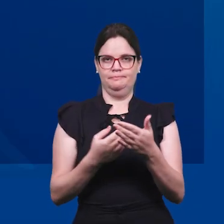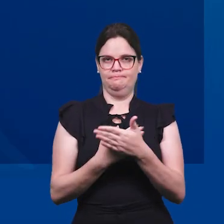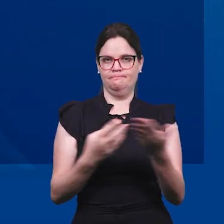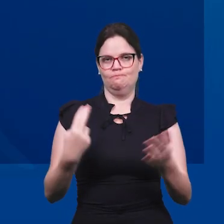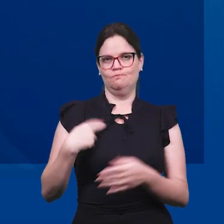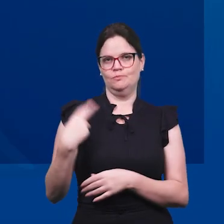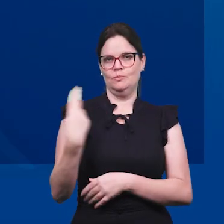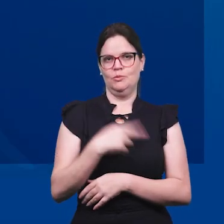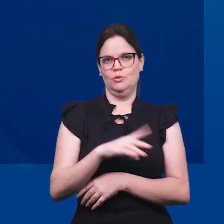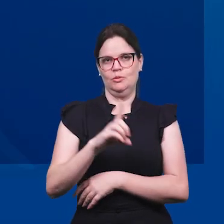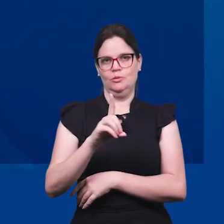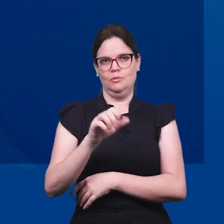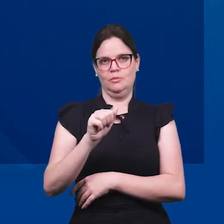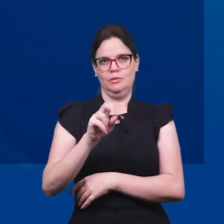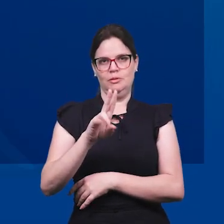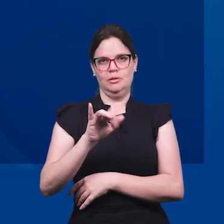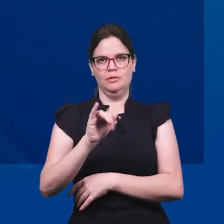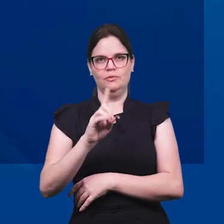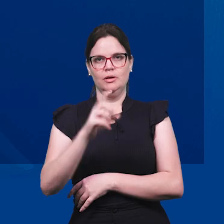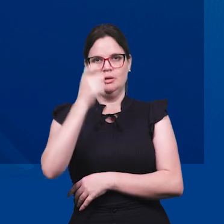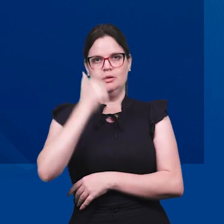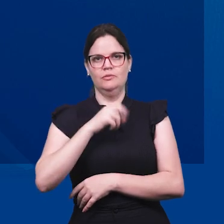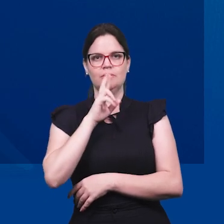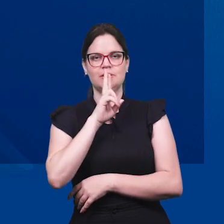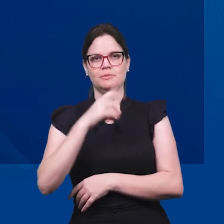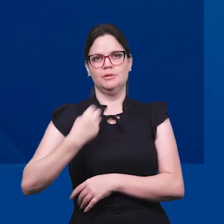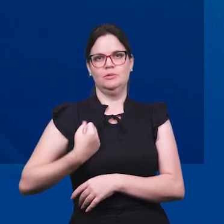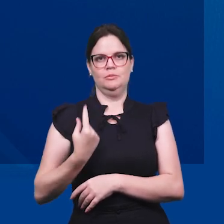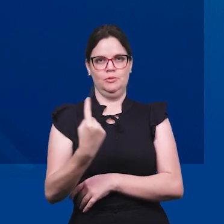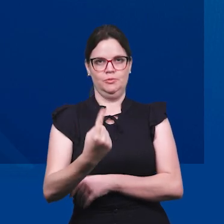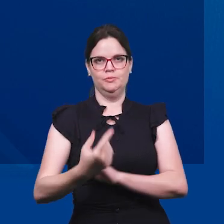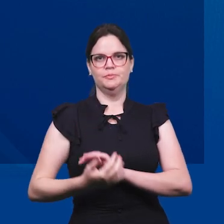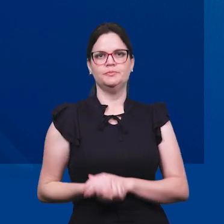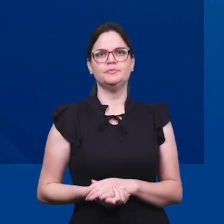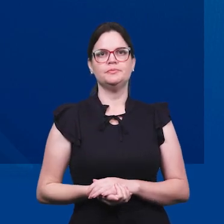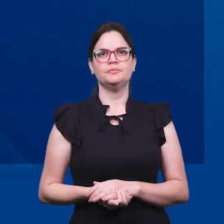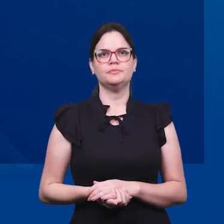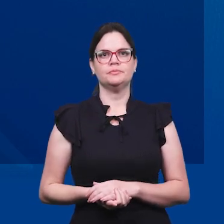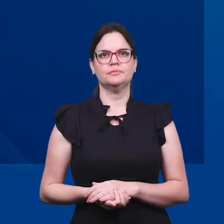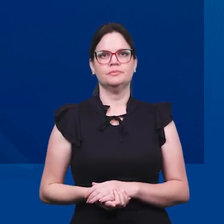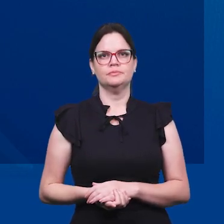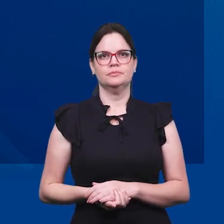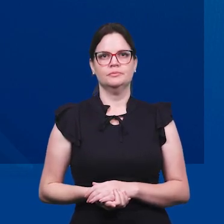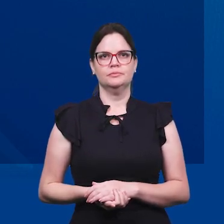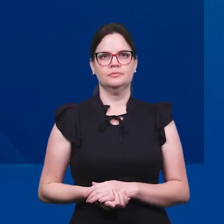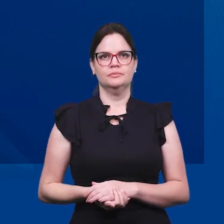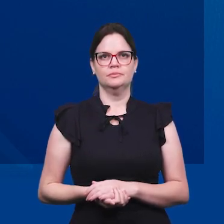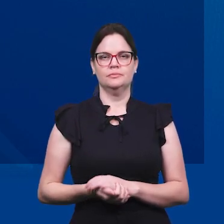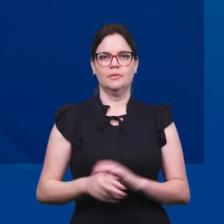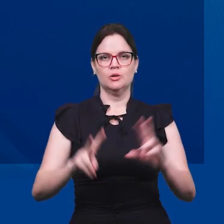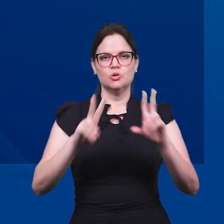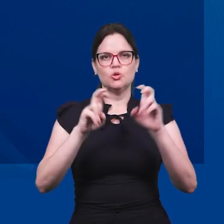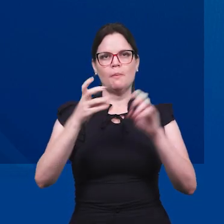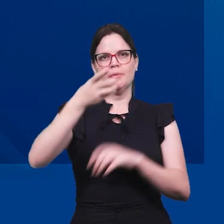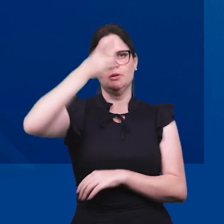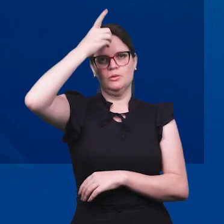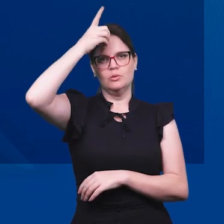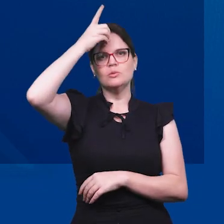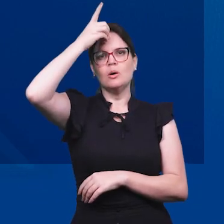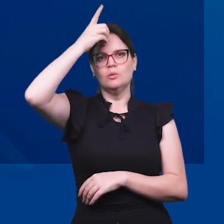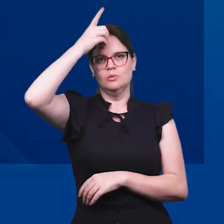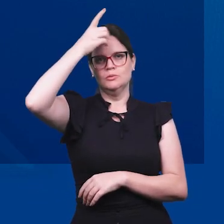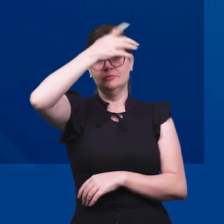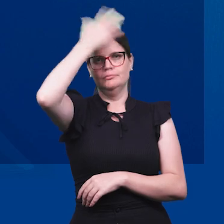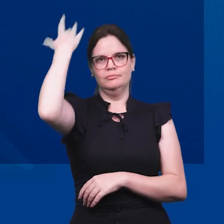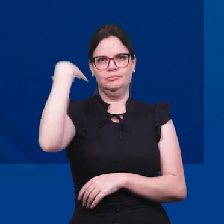братья и сестры, меня зовут Давид, и я буду отвечать на первый вопрос. И я скажу, что